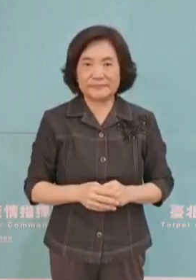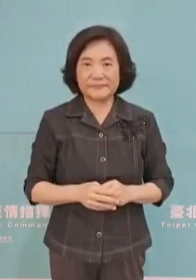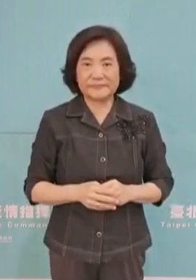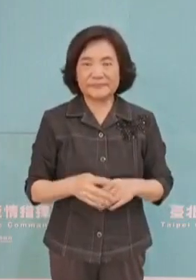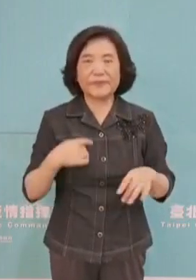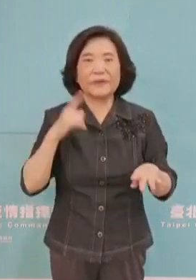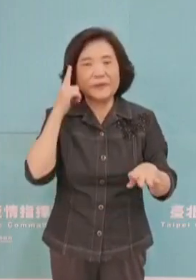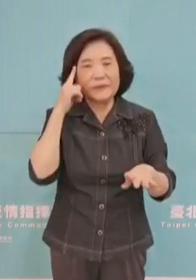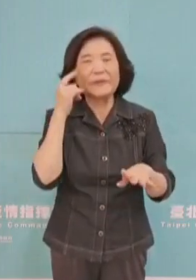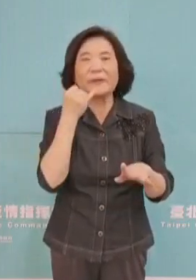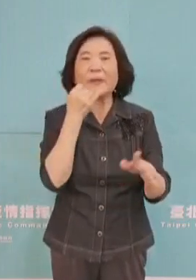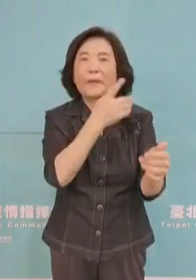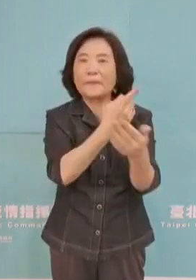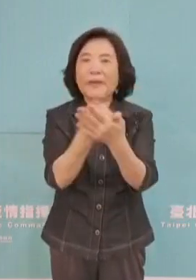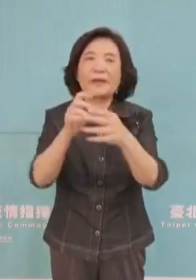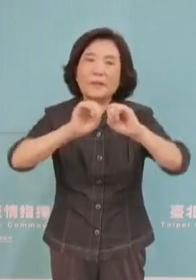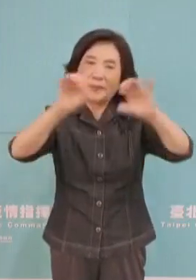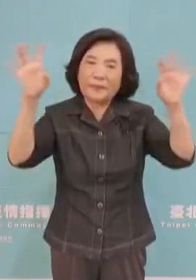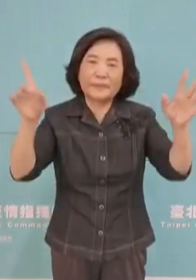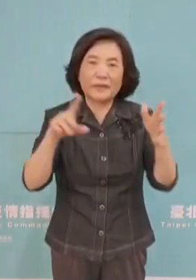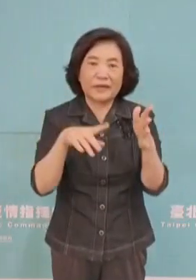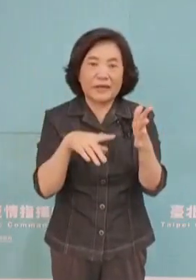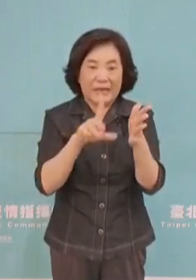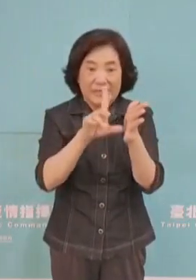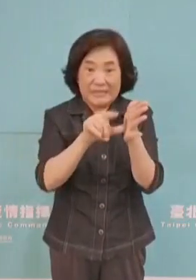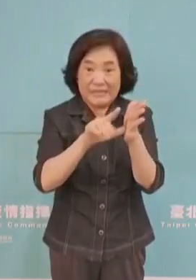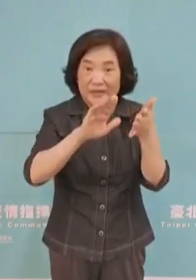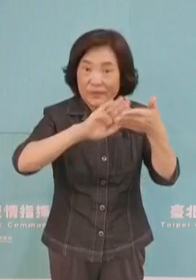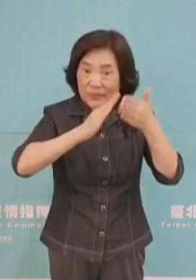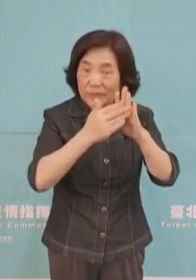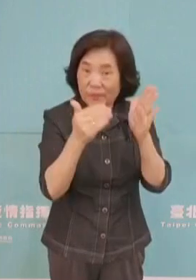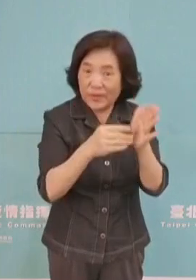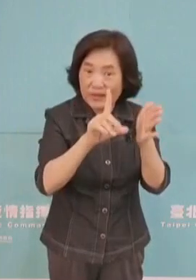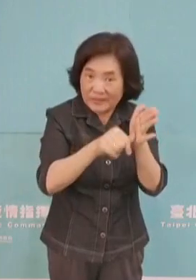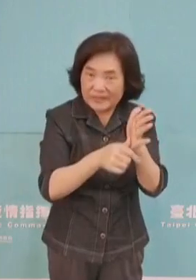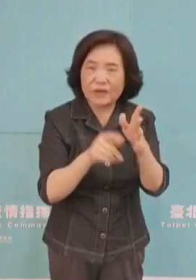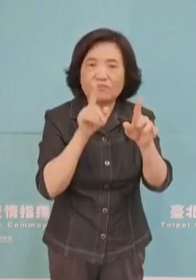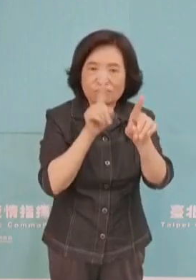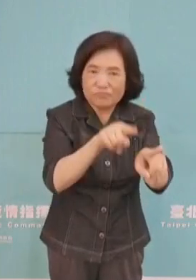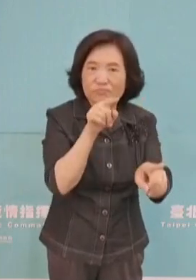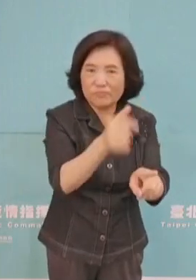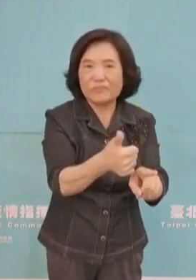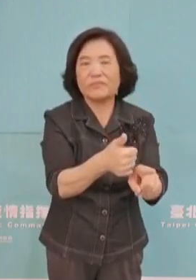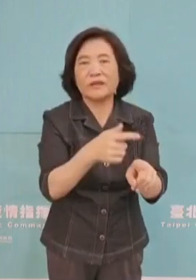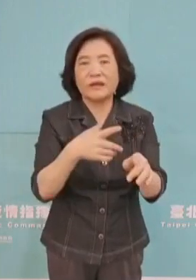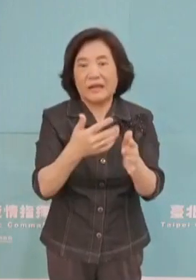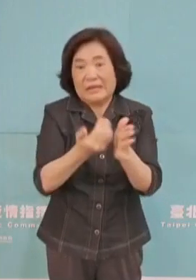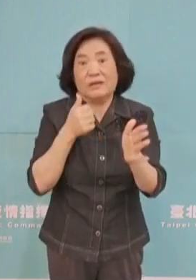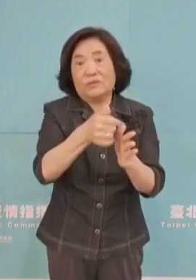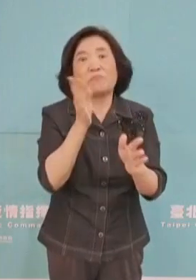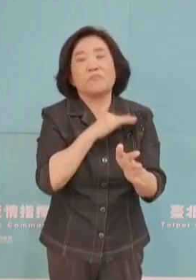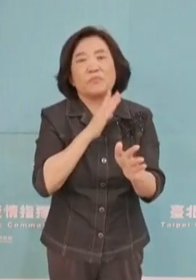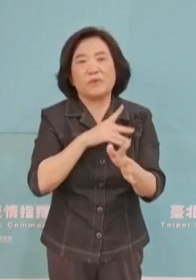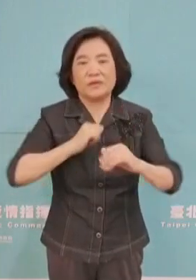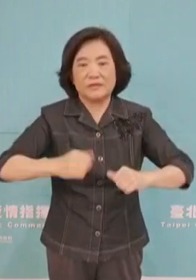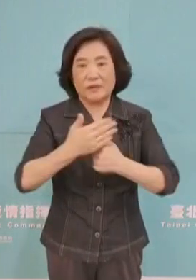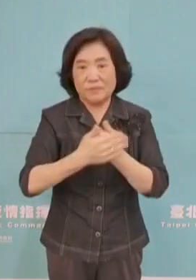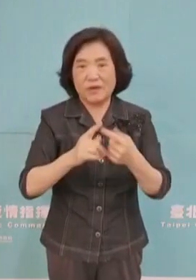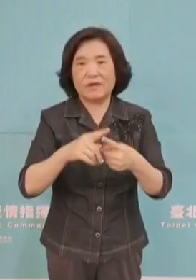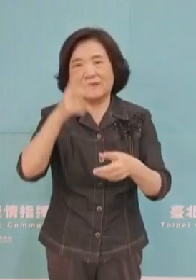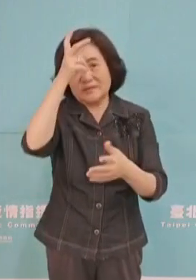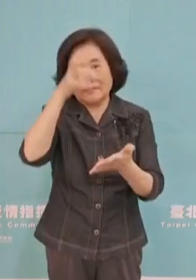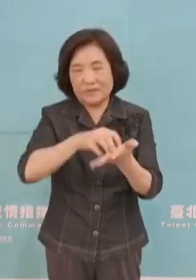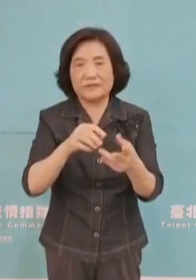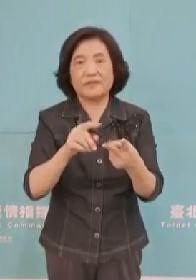请大家告诉大家，你知道哈，预约时段来就可以了，早来没有用。然后带健保卡、身份证。那再来就